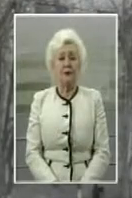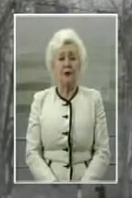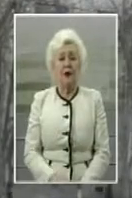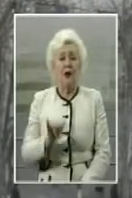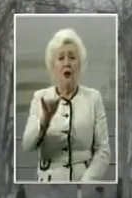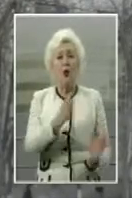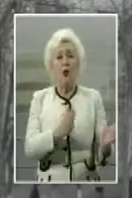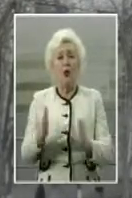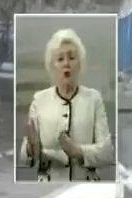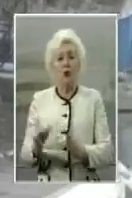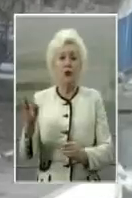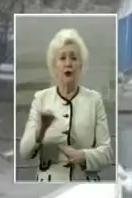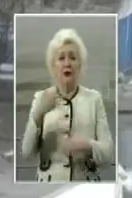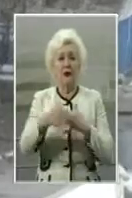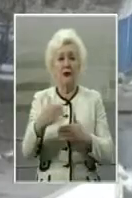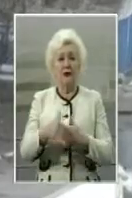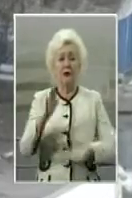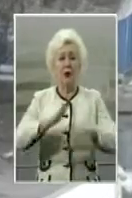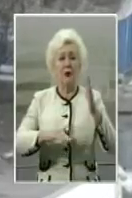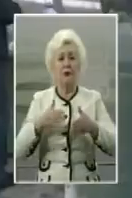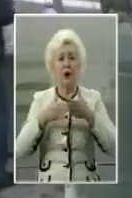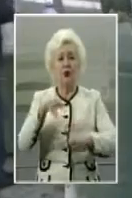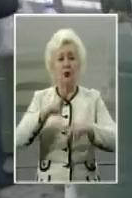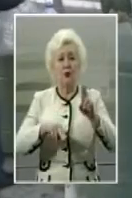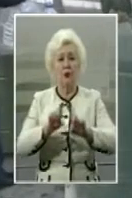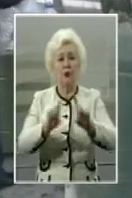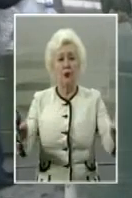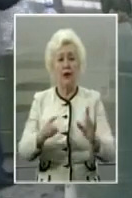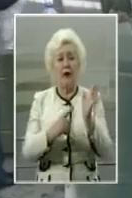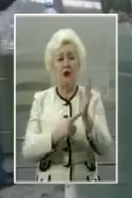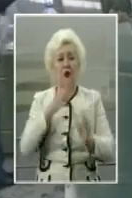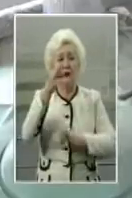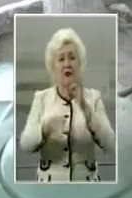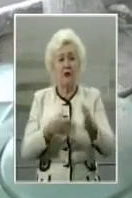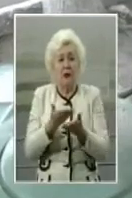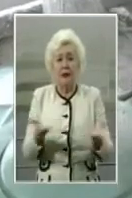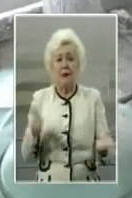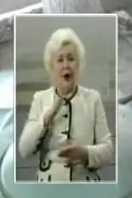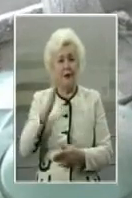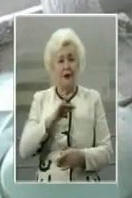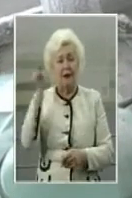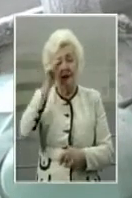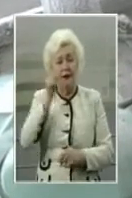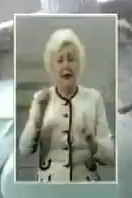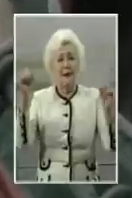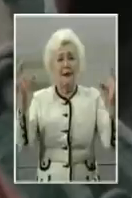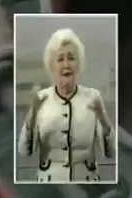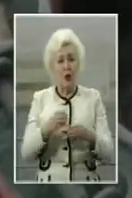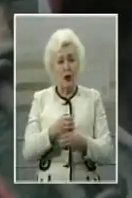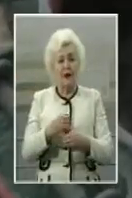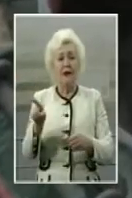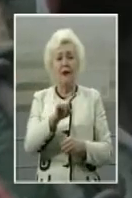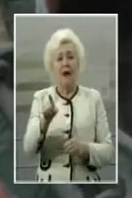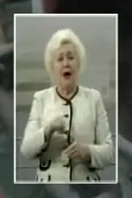У гуртожитку і у Херсонському професійному суднобудівному ліцеї шосту добу немає води. Заняття там скоротили, студентів з інших